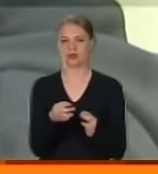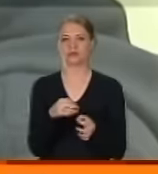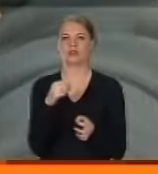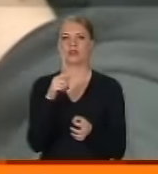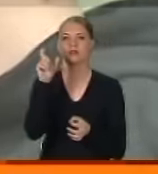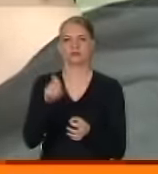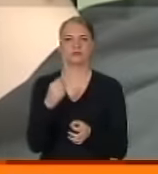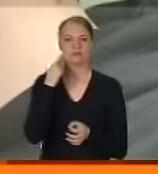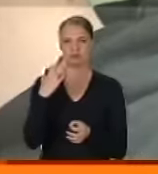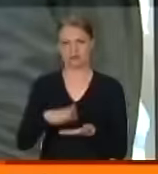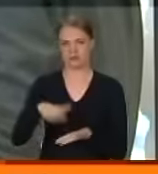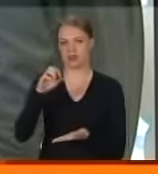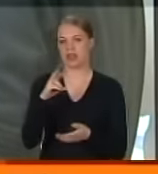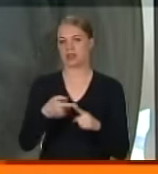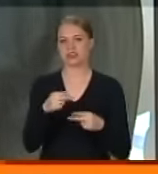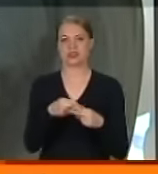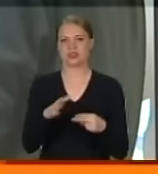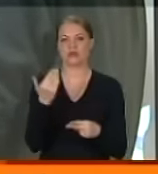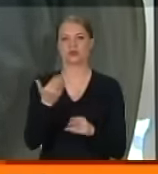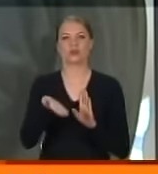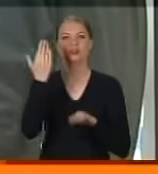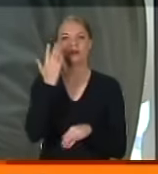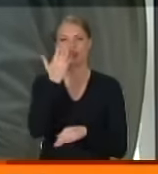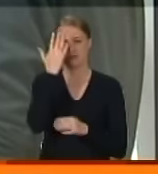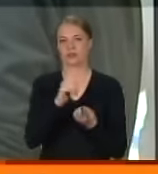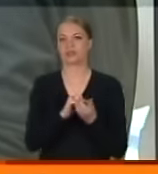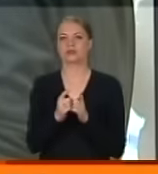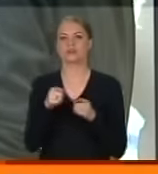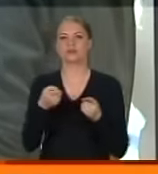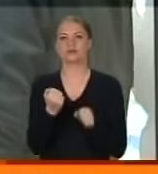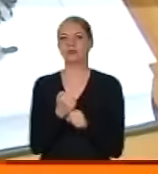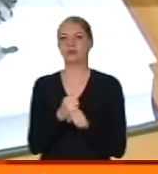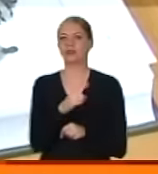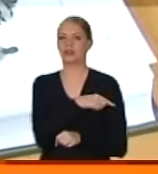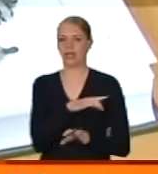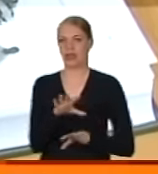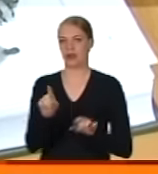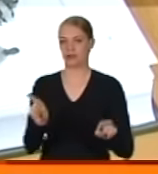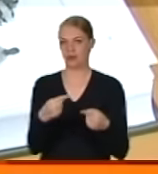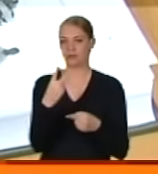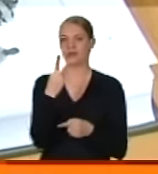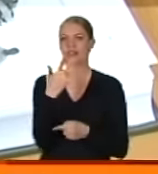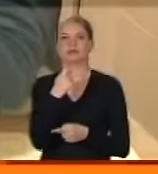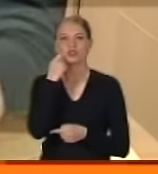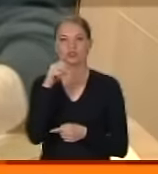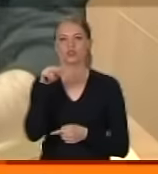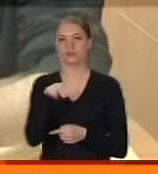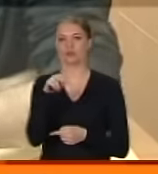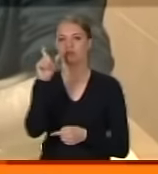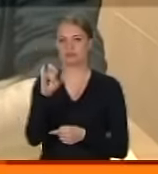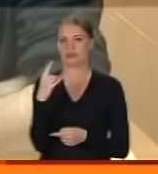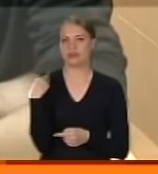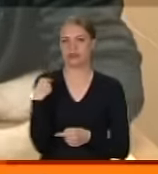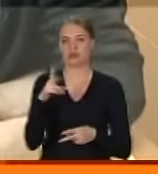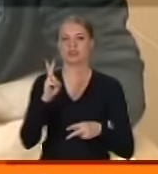Він не чує змалку, та це не завадило його давній мрії стати лікарем-реабілітологом. Нині 25-річний Петро Наум зі